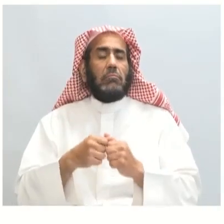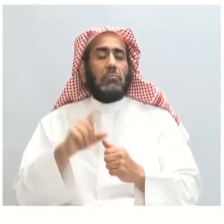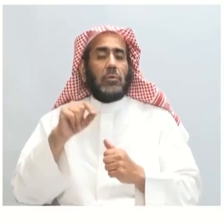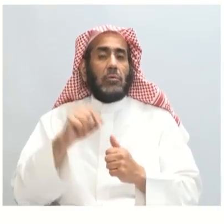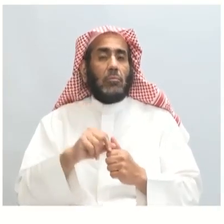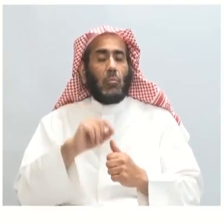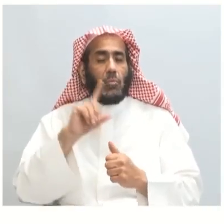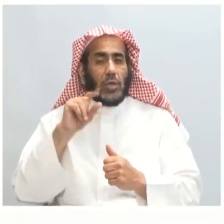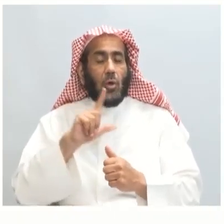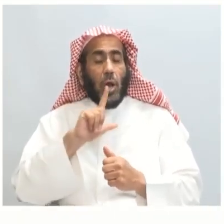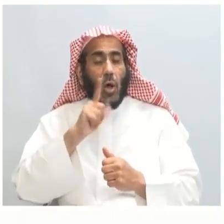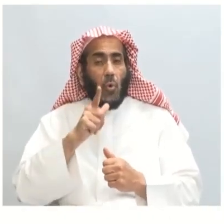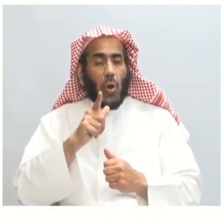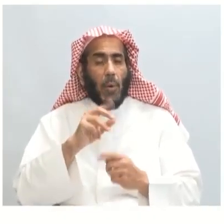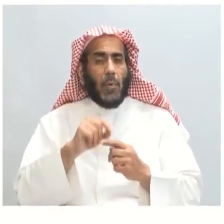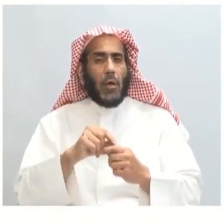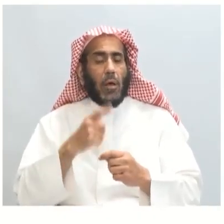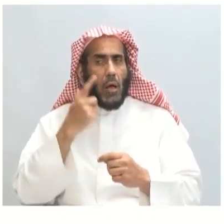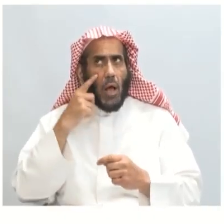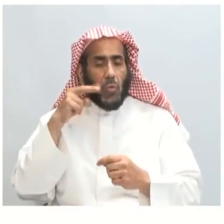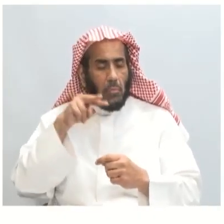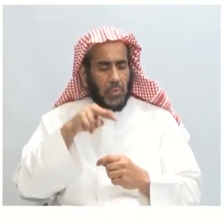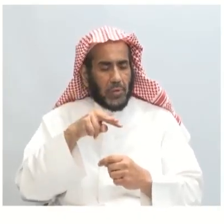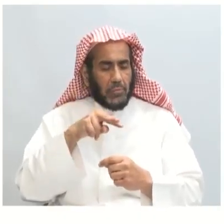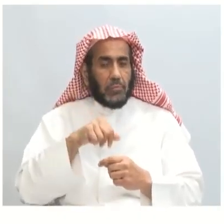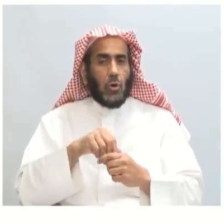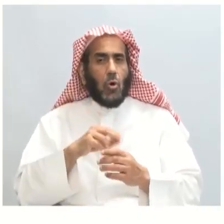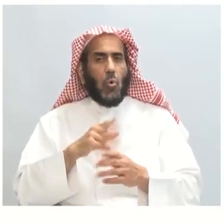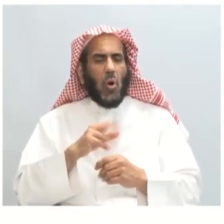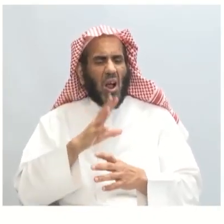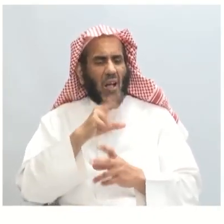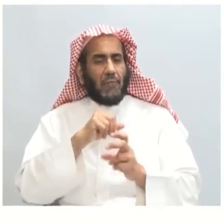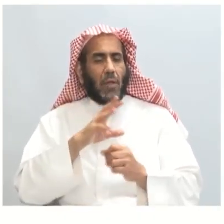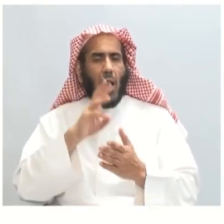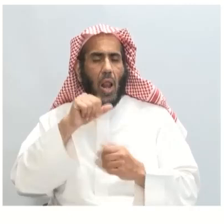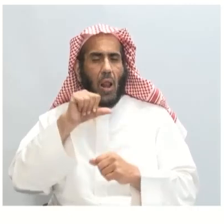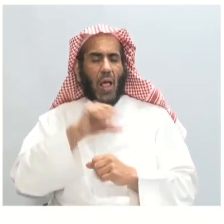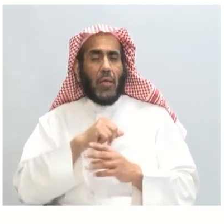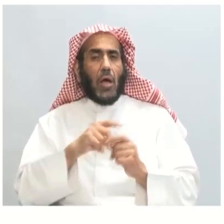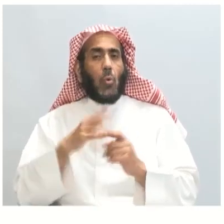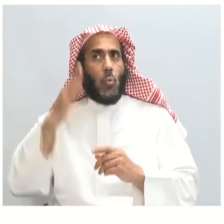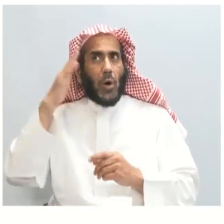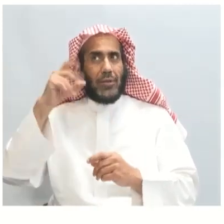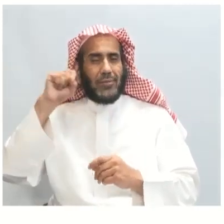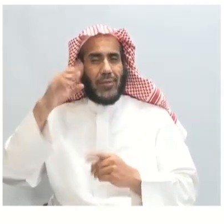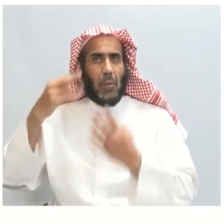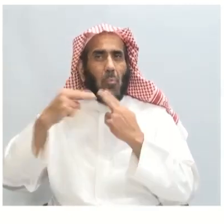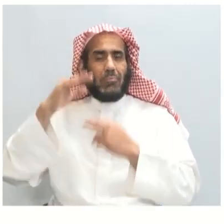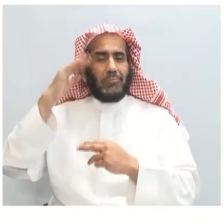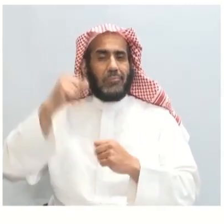احسنتم ممتاز نقول ماذا غض البصر وكف الاذى رد السلام